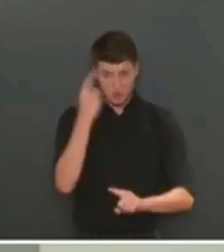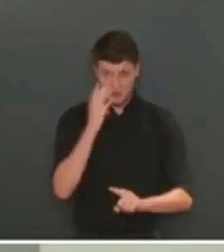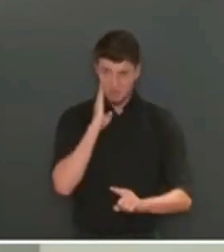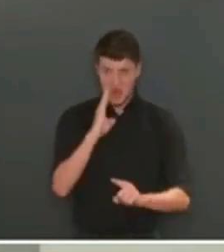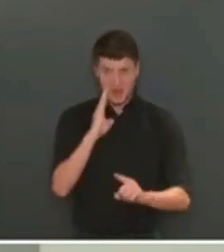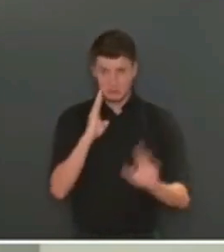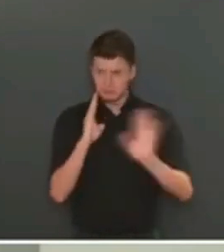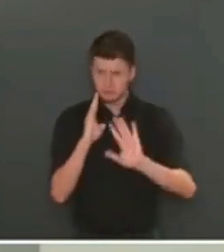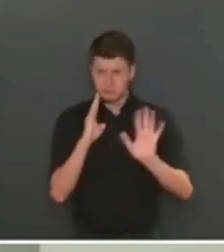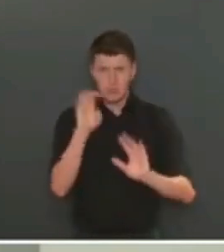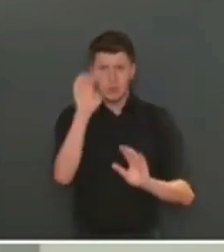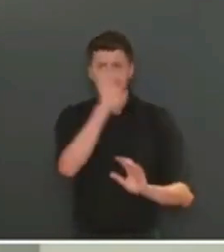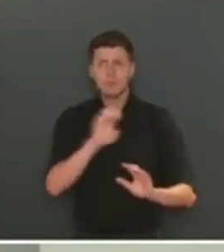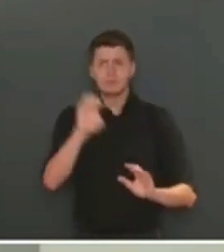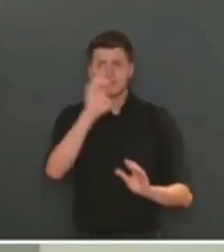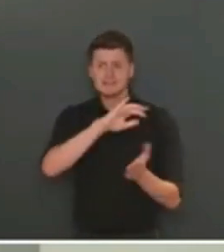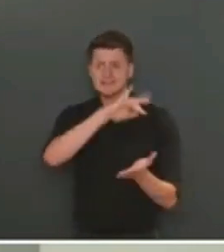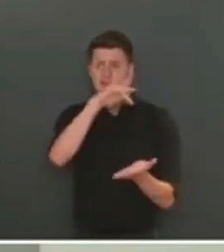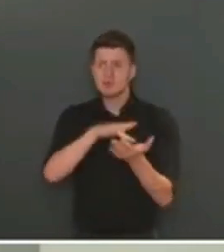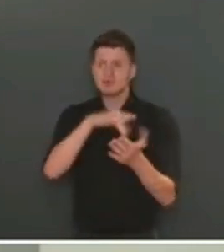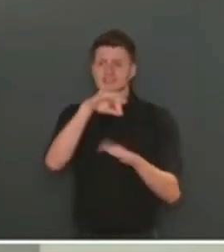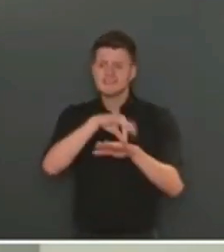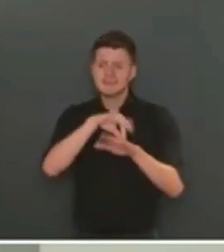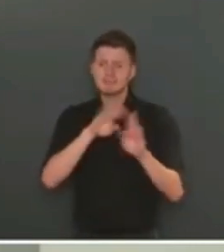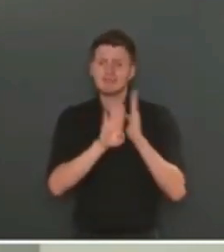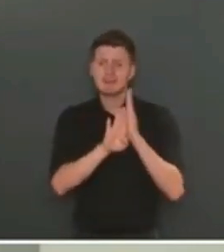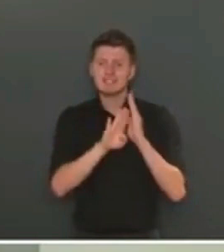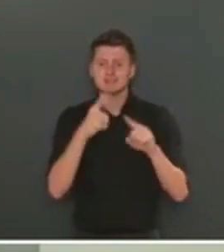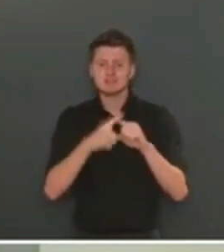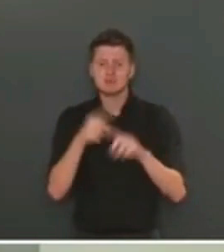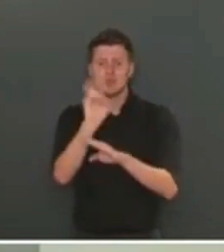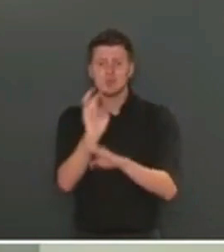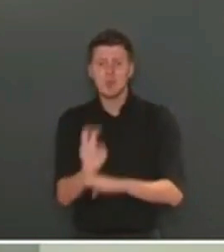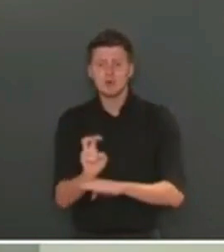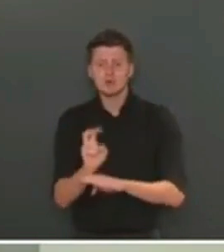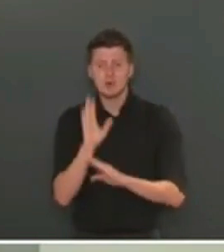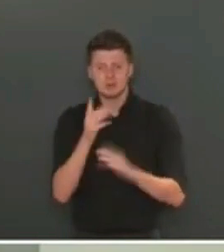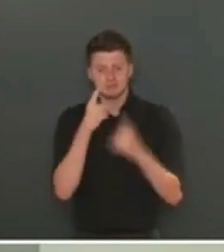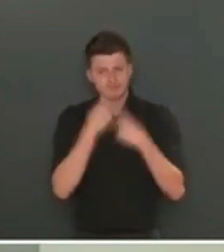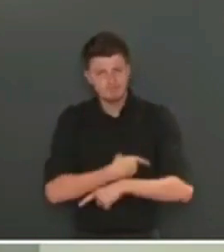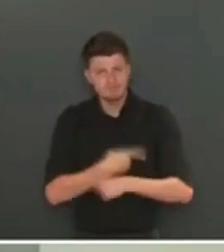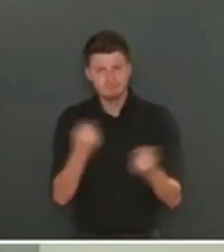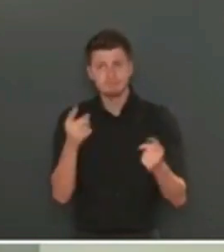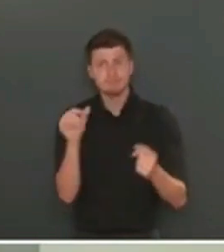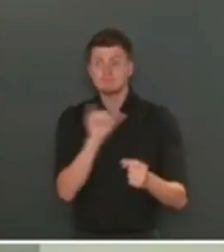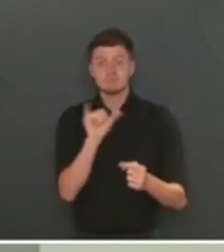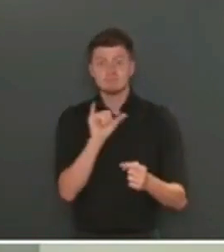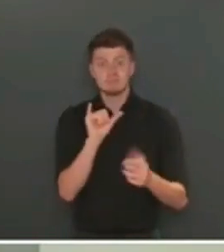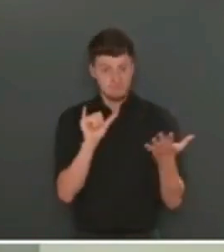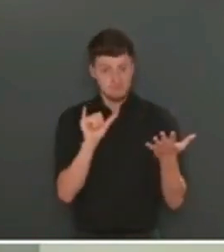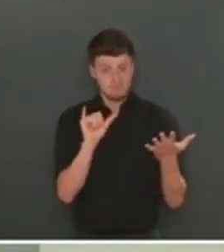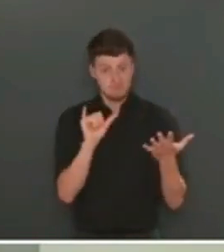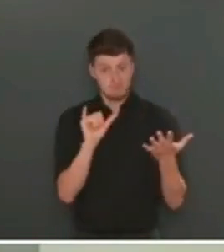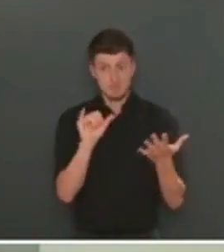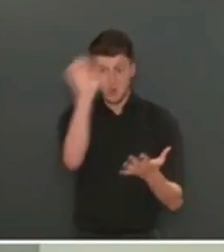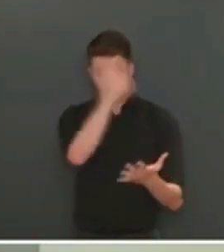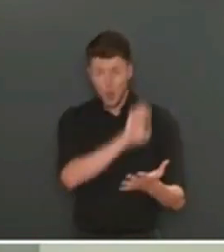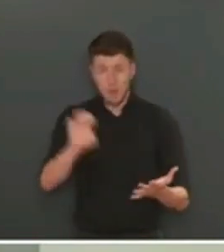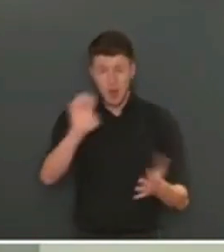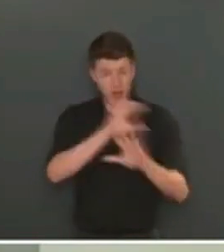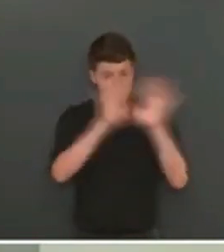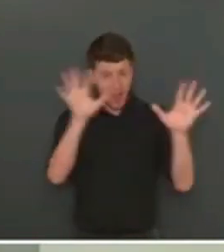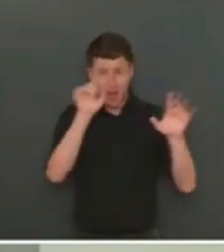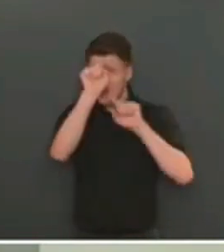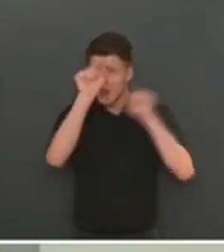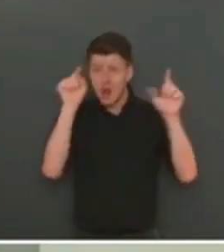دراماتيكي ولا متالياً ويمكننا التحدث عن اتجاه نحو الاستقرار او حتى التحسين حيث ان